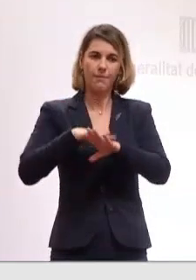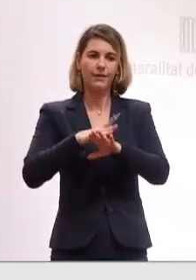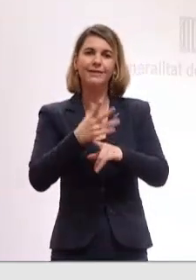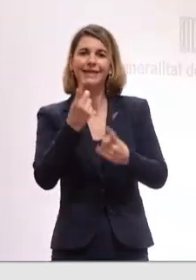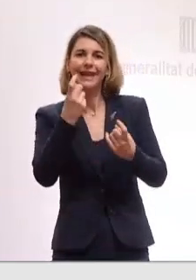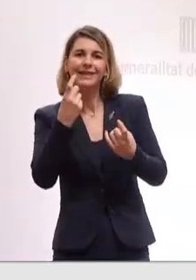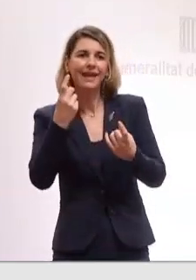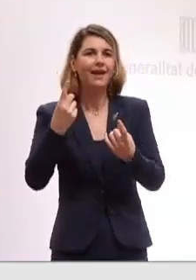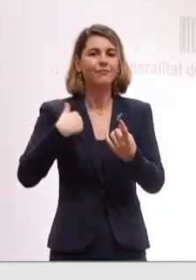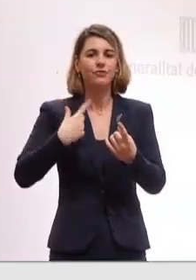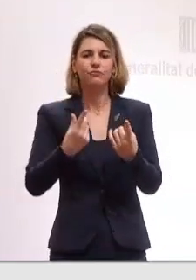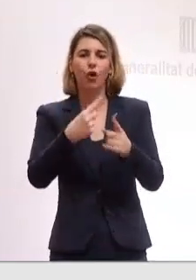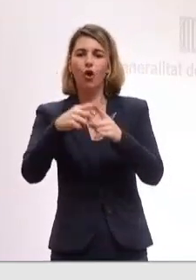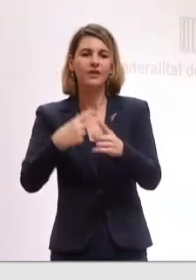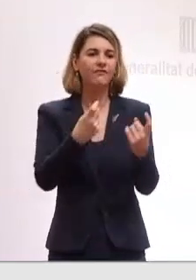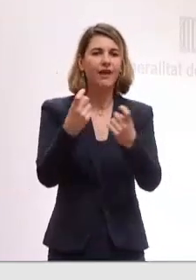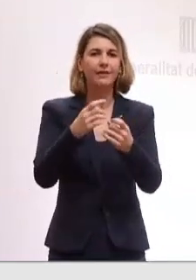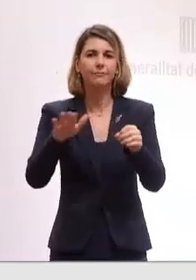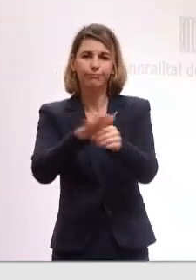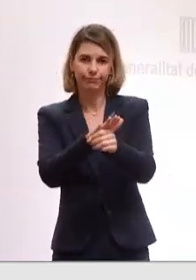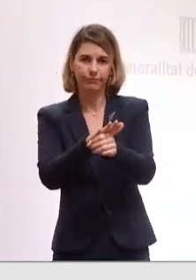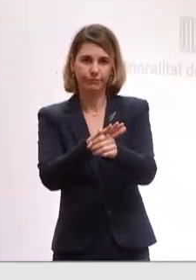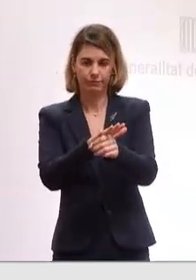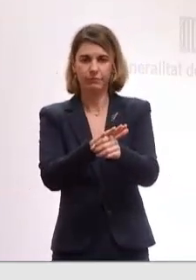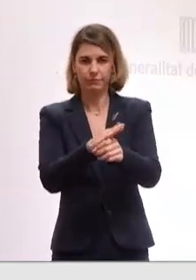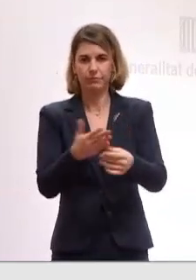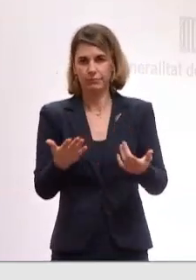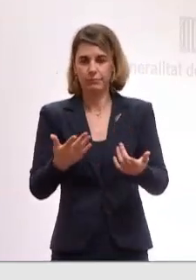suplementar allò que considerem encara deficitari.